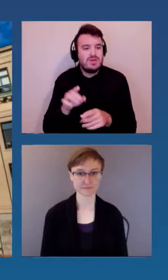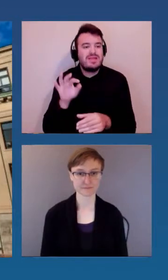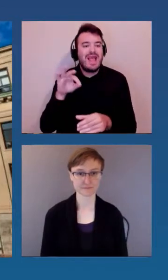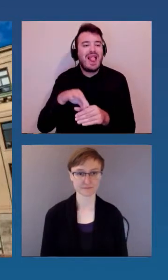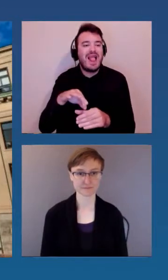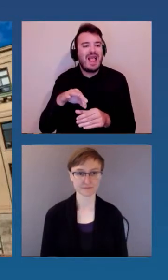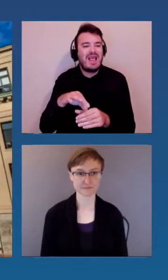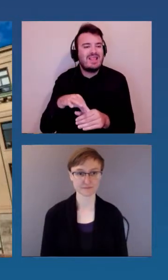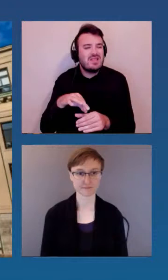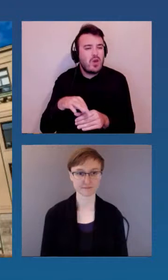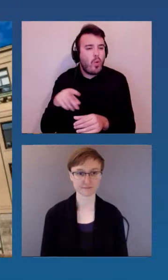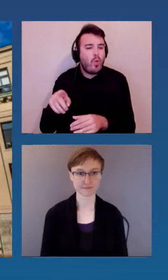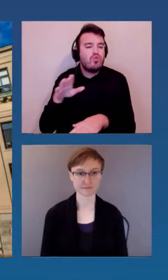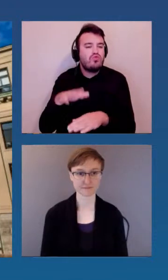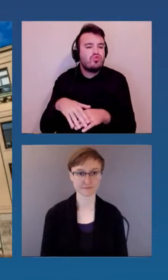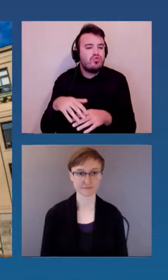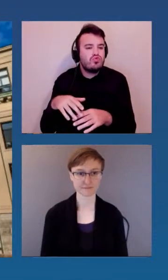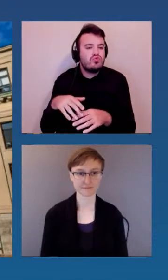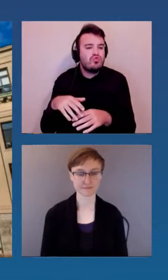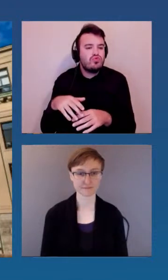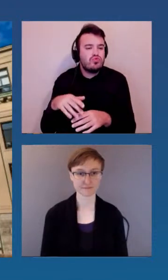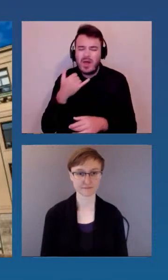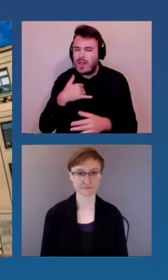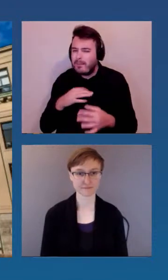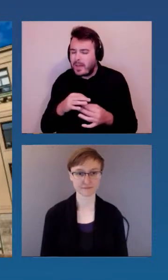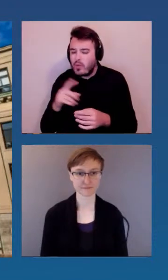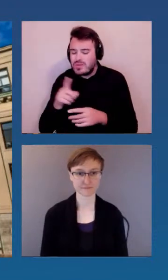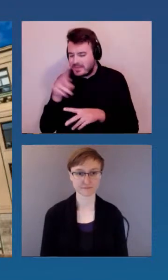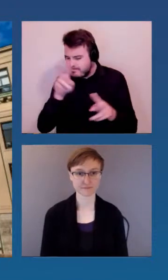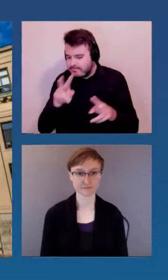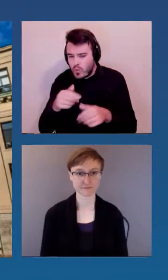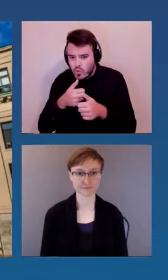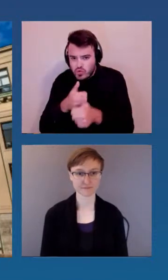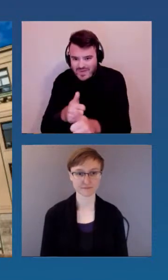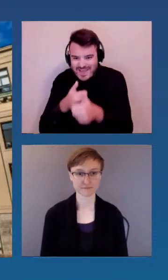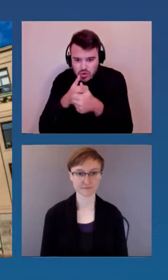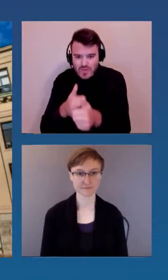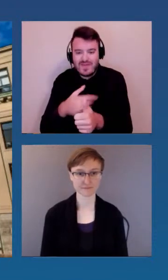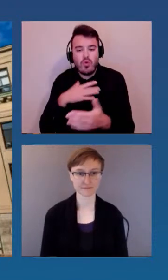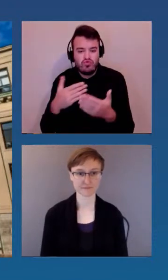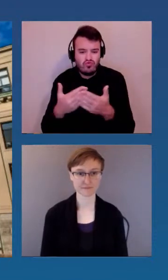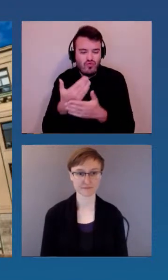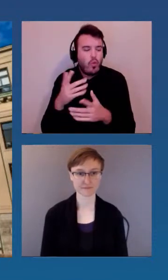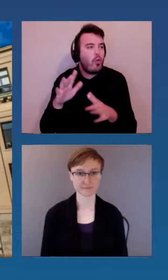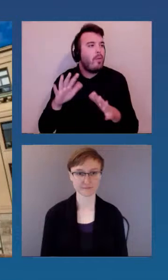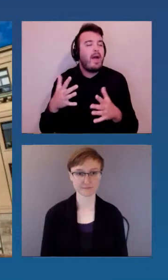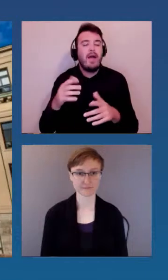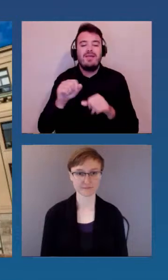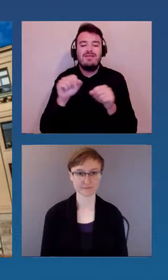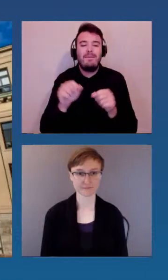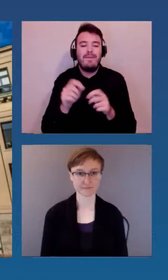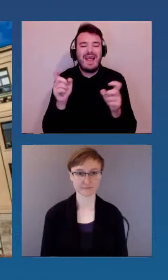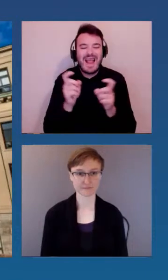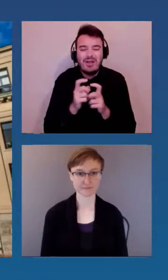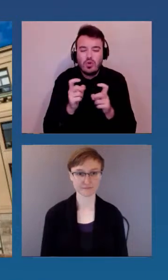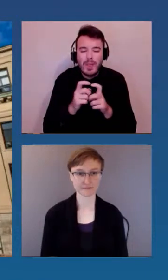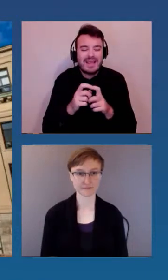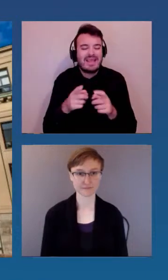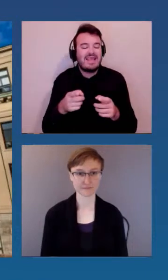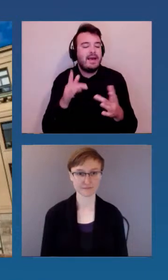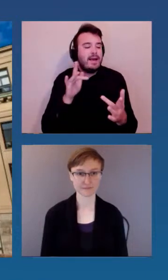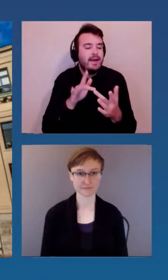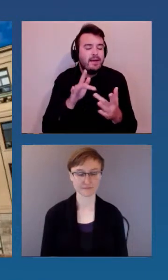a la COVID-19 en ce moment. J'aimerais savoir, vous n'êtes pas non plus sans savoir qu'une personne s'est enlevée la vie dans l'une de vos